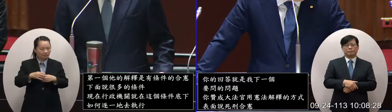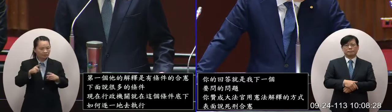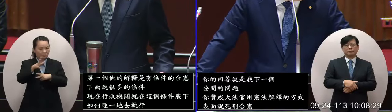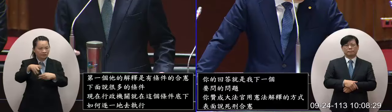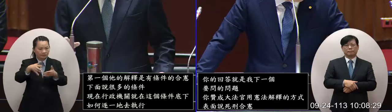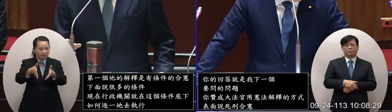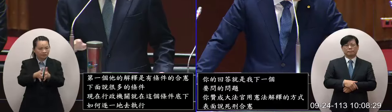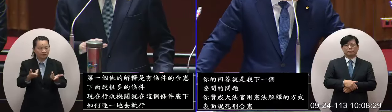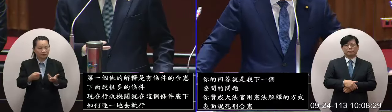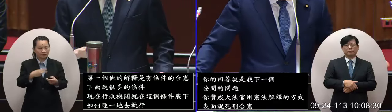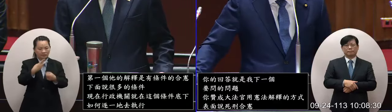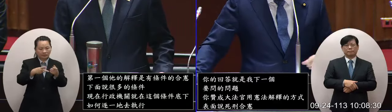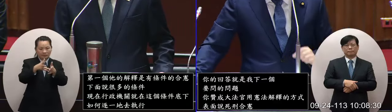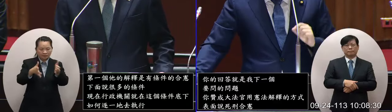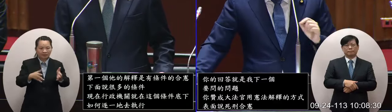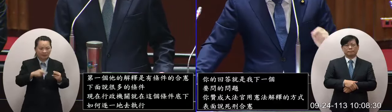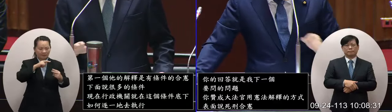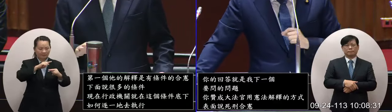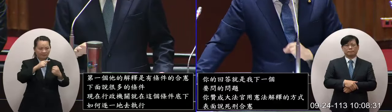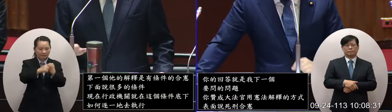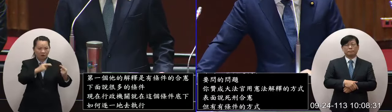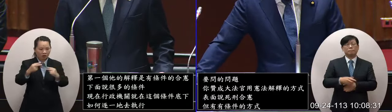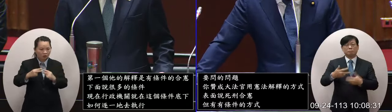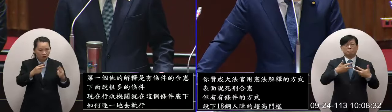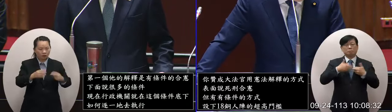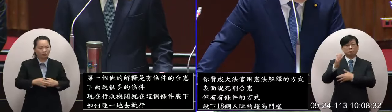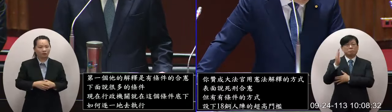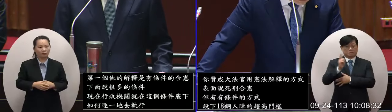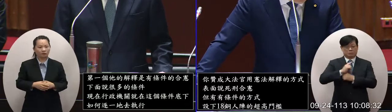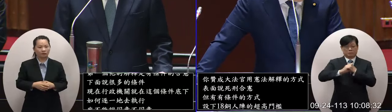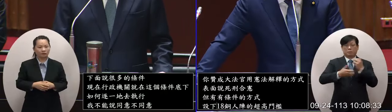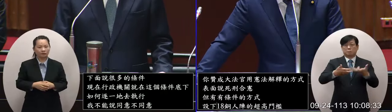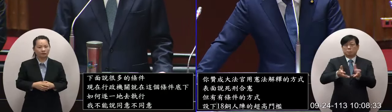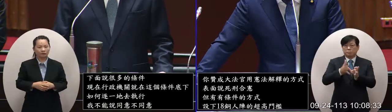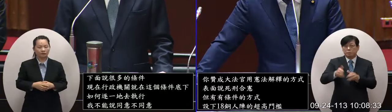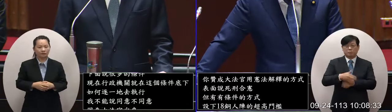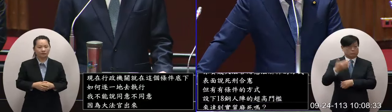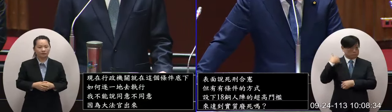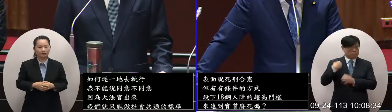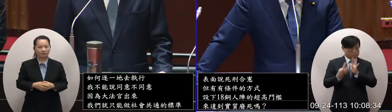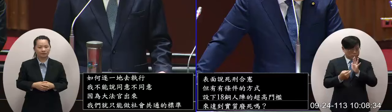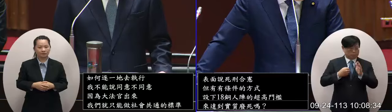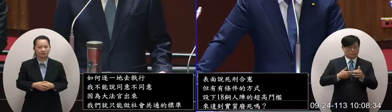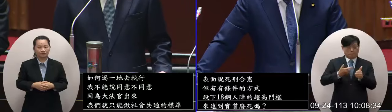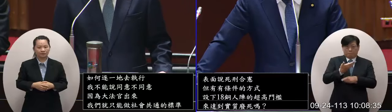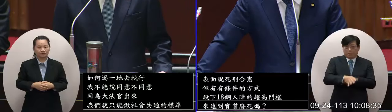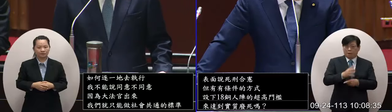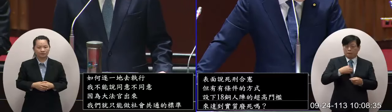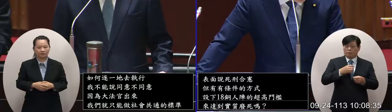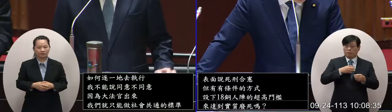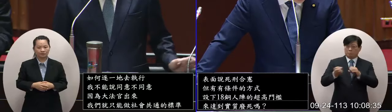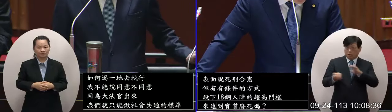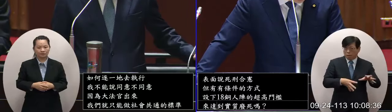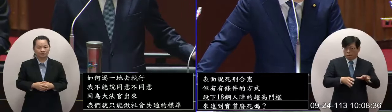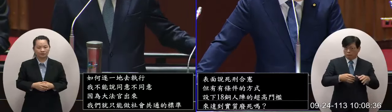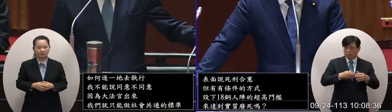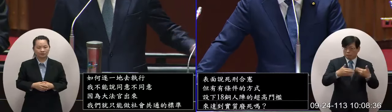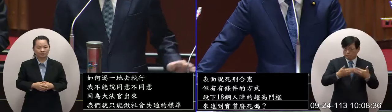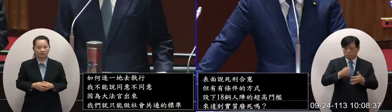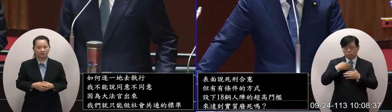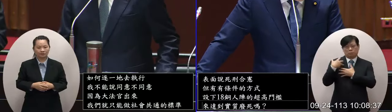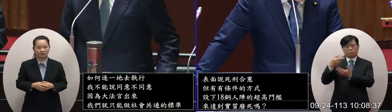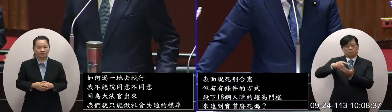该做的，比方说两年内该修很多的法，我们要不要去做？ 蔡英文政府的法务部长啊，曾经主张死刑的存废应该由立法院透过修